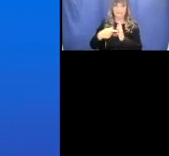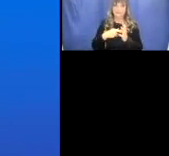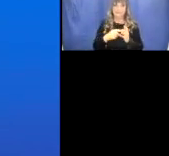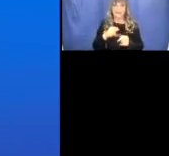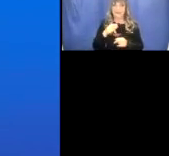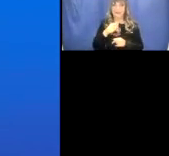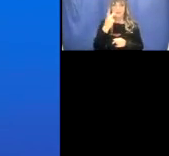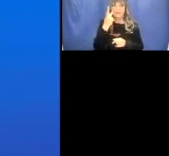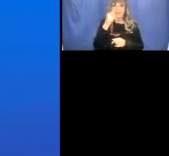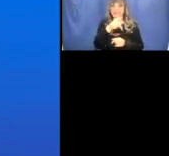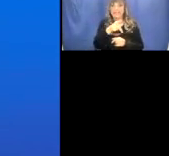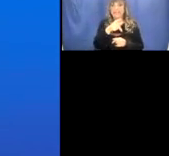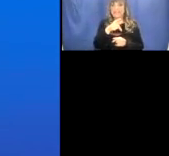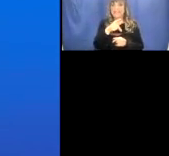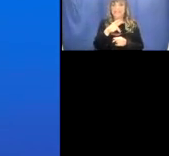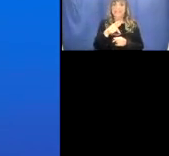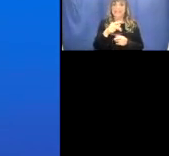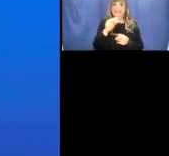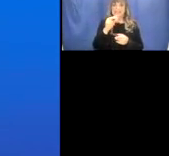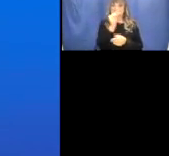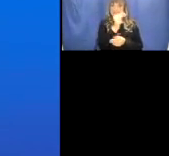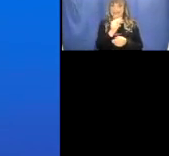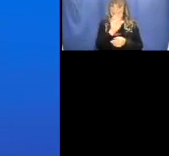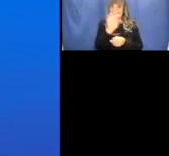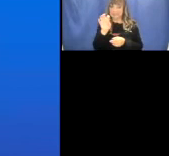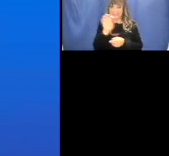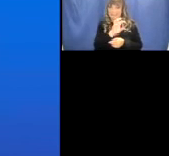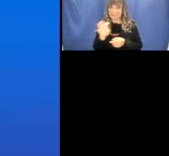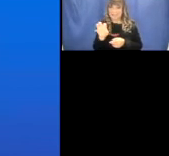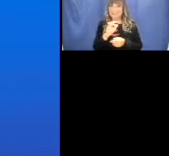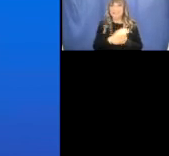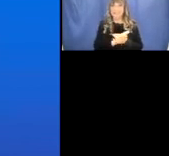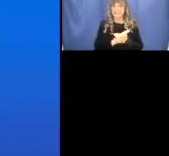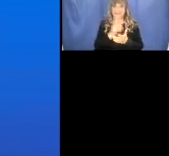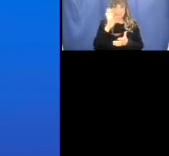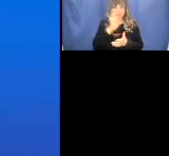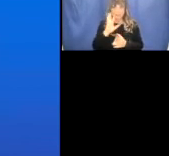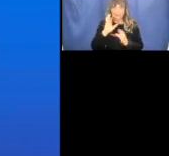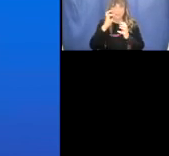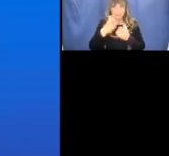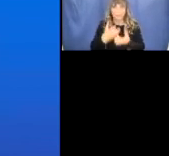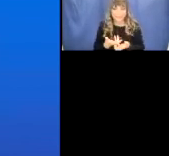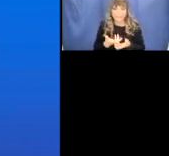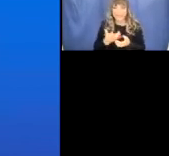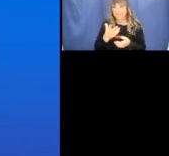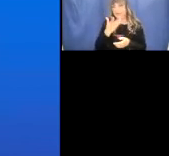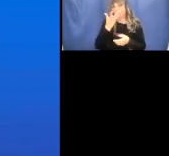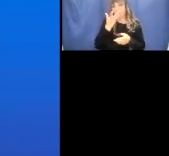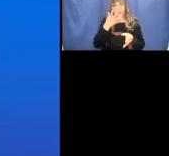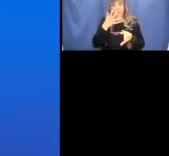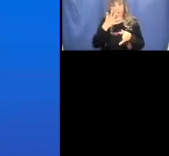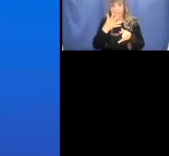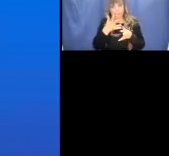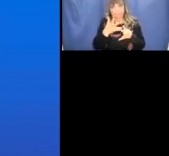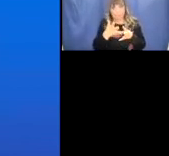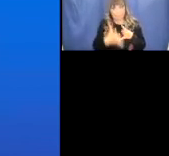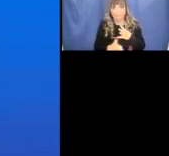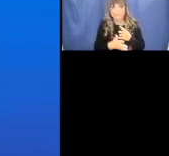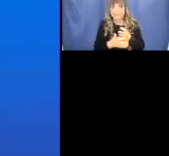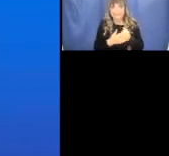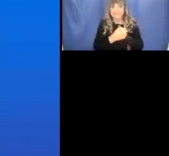vedete sono le figure risultanti che sembrano abbastanza complesse e non sto a entrata di troppo